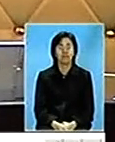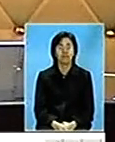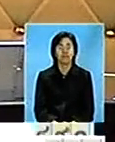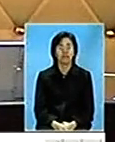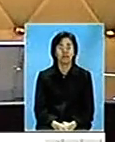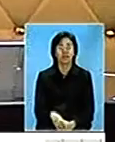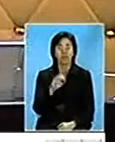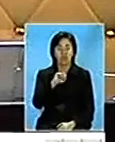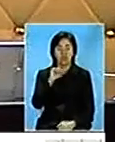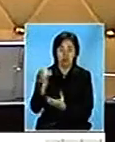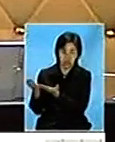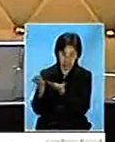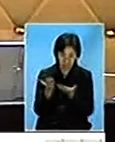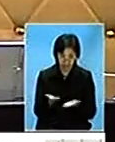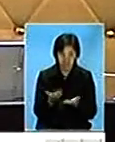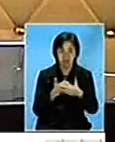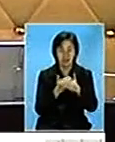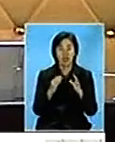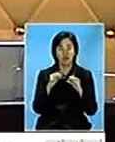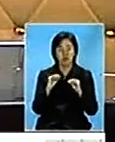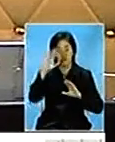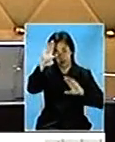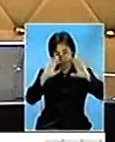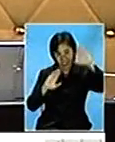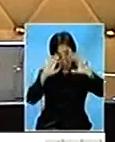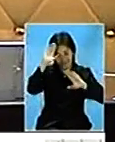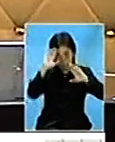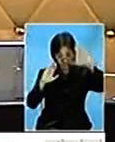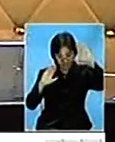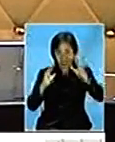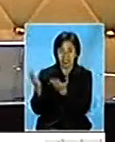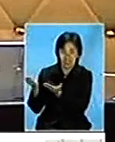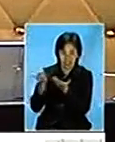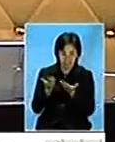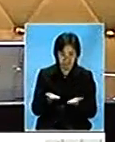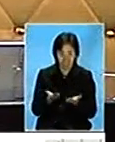เชิญสมาชิกข้างนอกด้วยนะครับเข้าห้องประชุมเพื่อลงมตินะครับเชิญเลยนะครับ